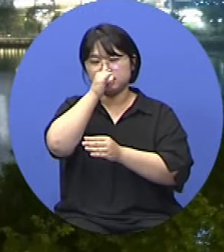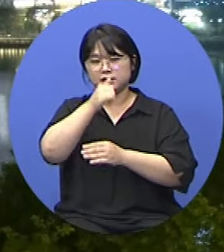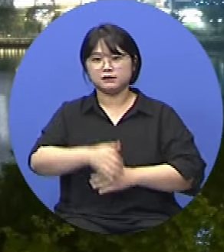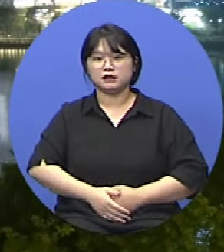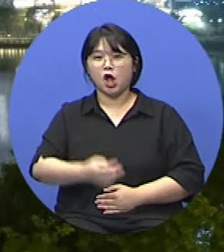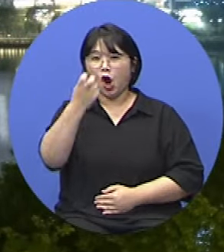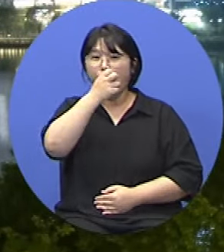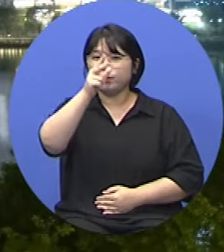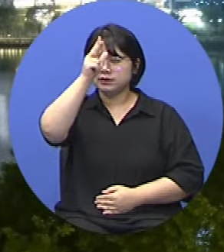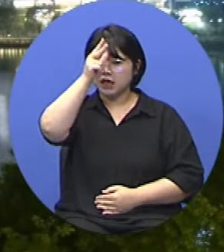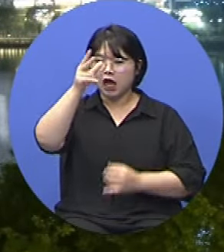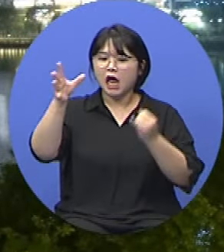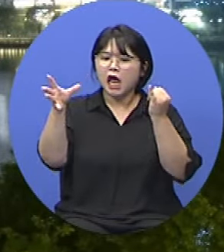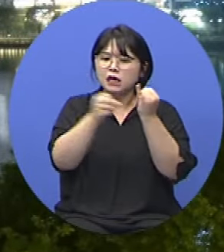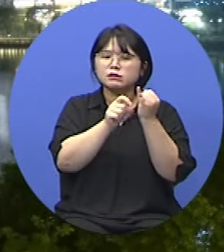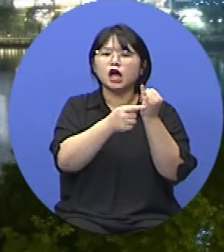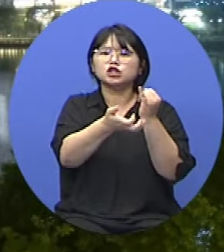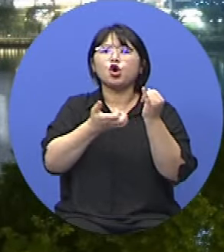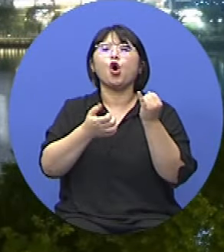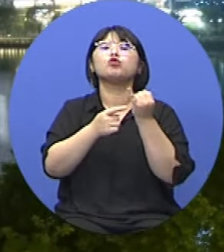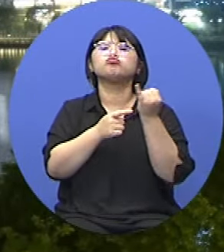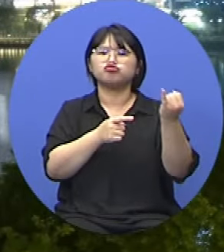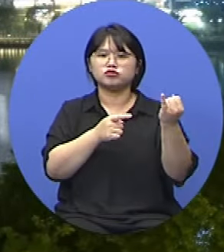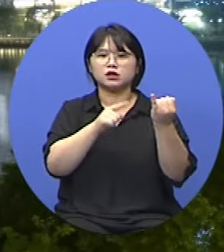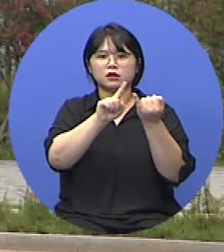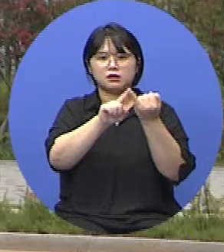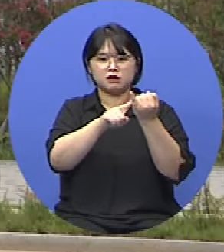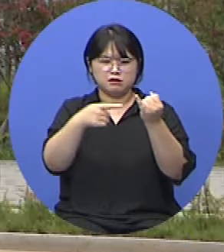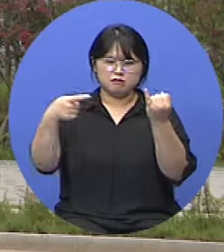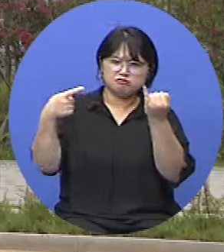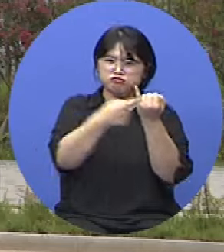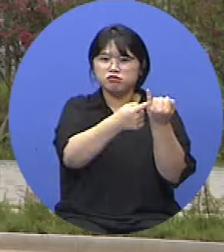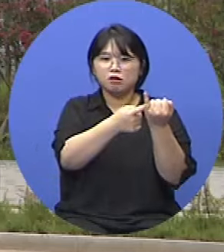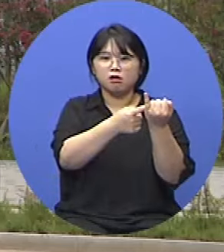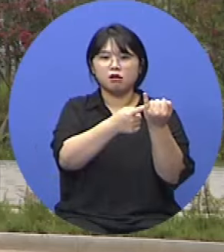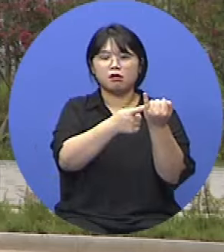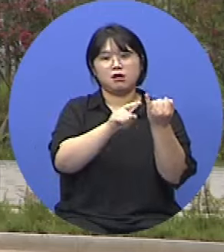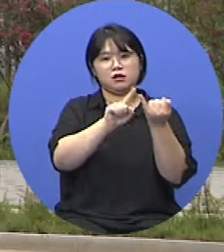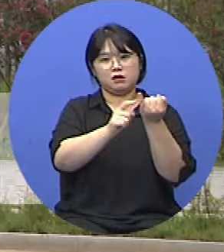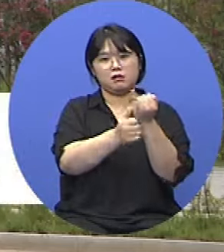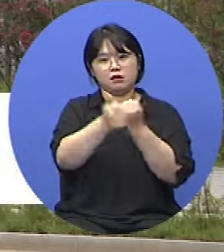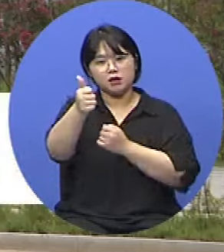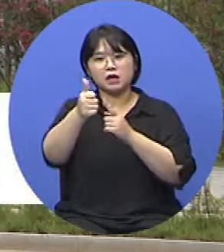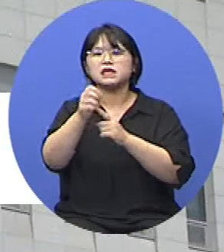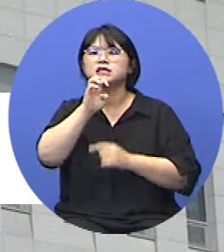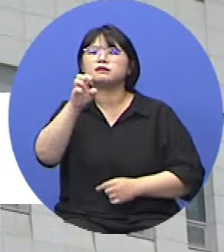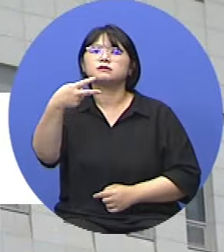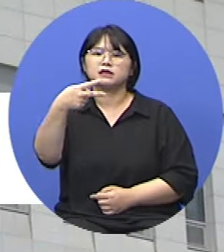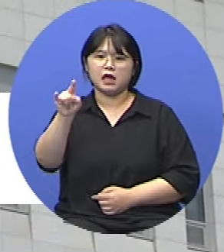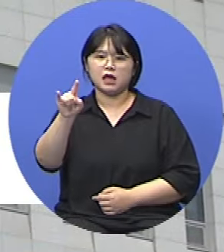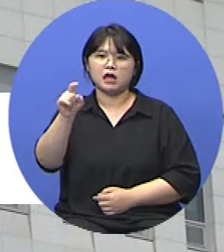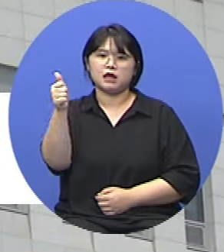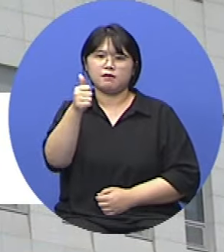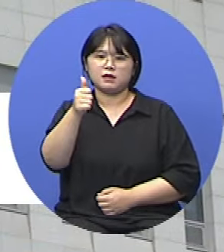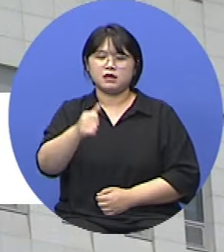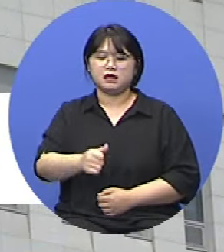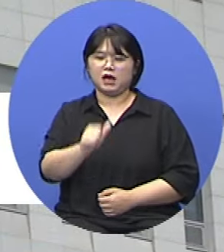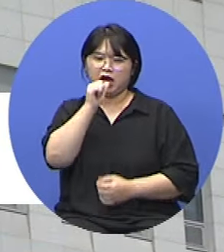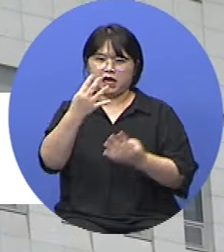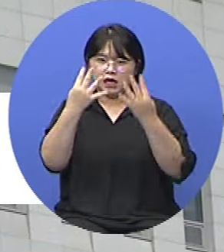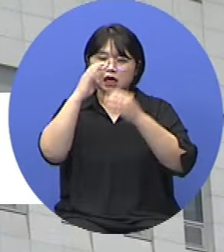검찰이 임신한 전 부인을 흉기로 찔러 살해한 혐의로 40대 남성에게 징역 40년을 선고한 일심